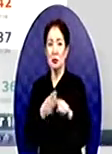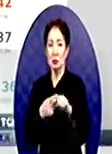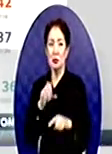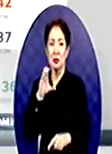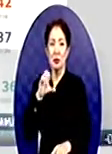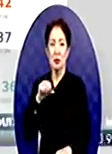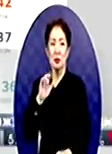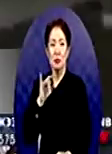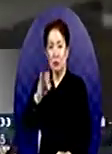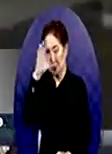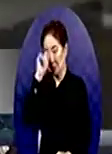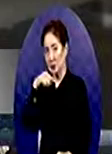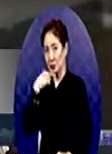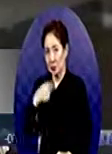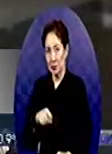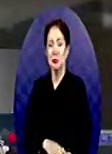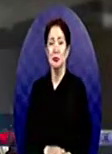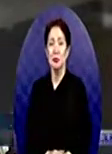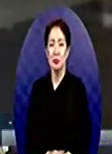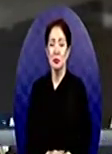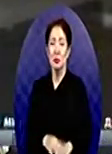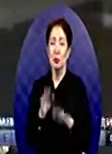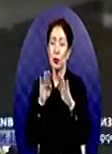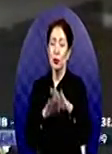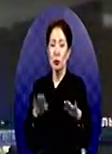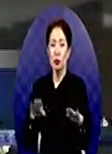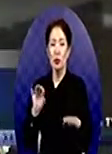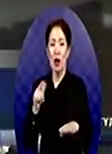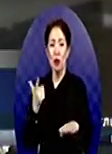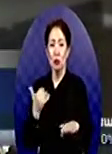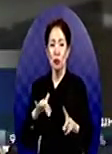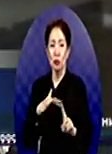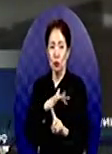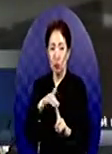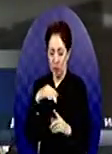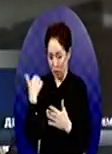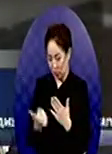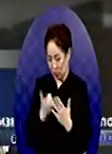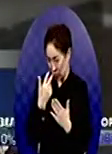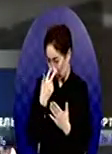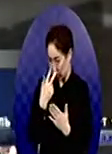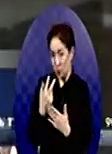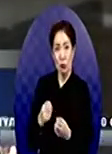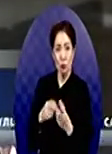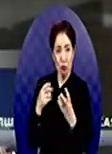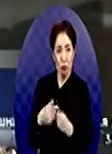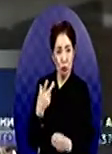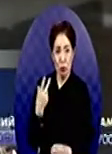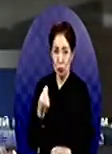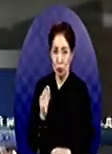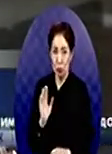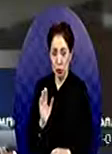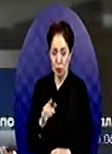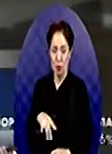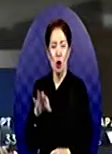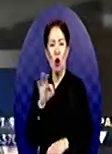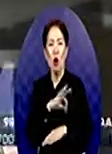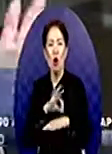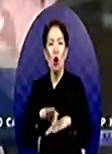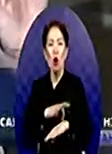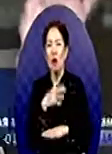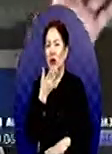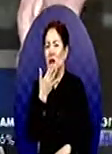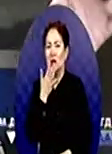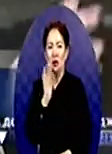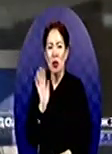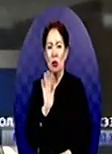хэллээ. Хүүхдүүдийнхээ аюулгүй орчин хангасан нөхцөл байдал бий болж үг гэдгийг бид нар хий хоосон ярихаасаа илүүтэй